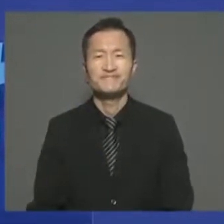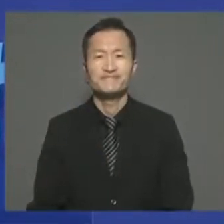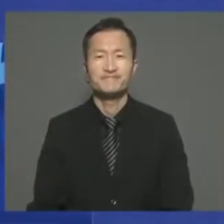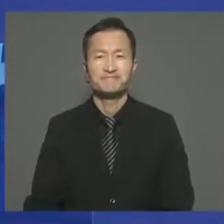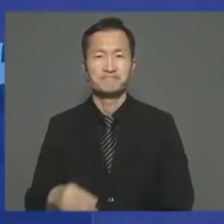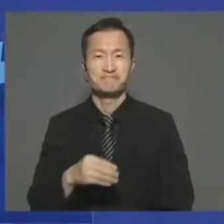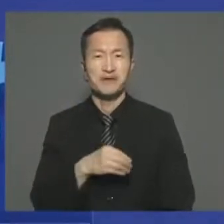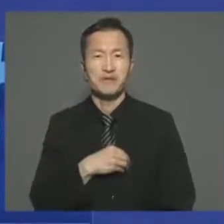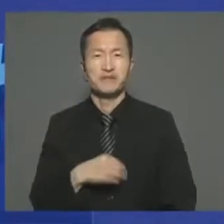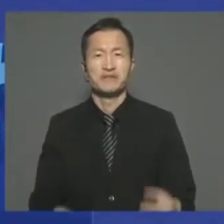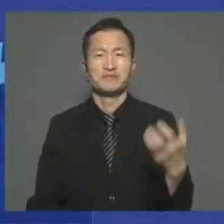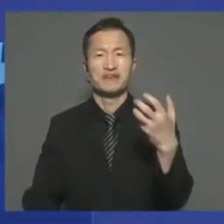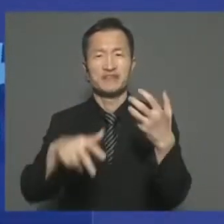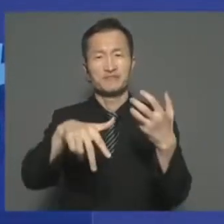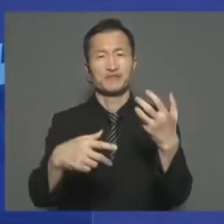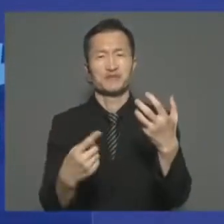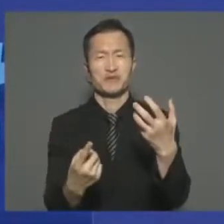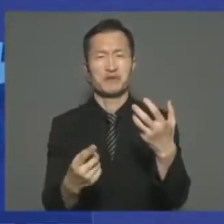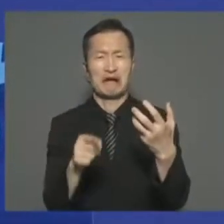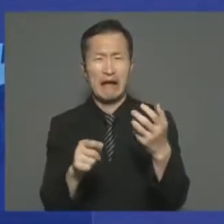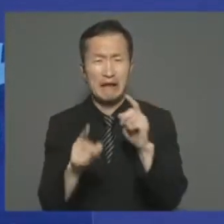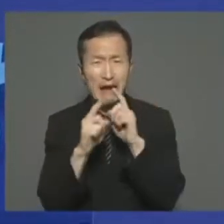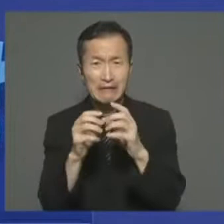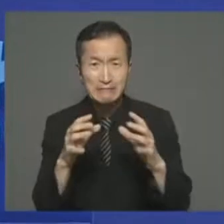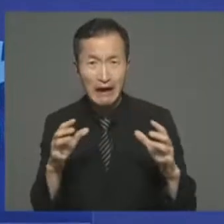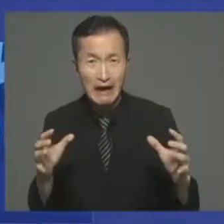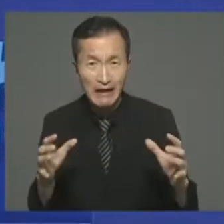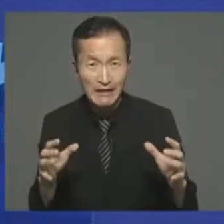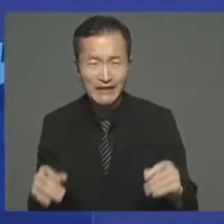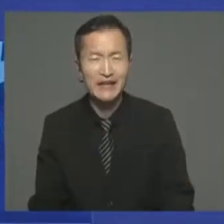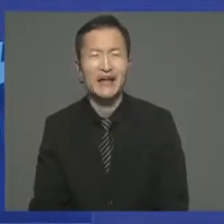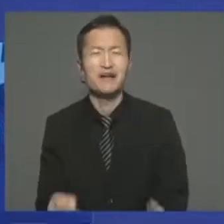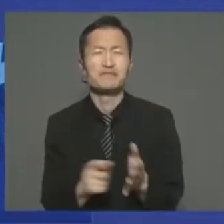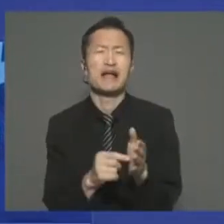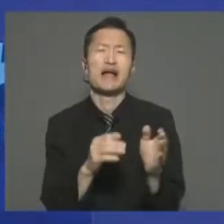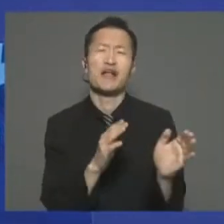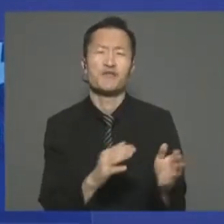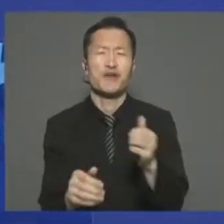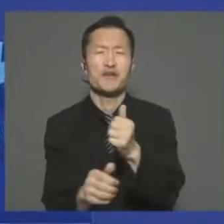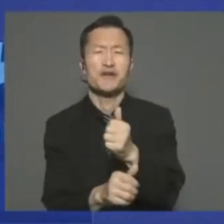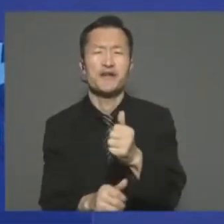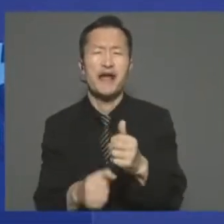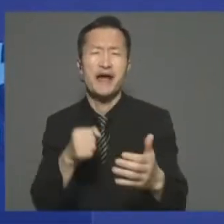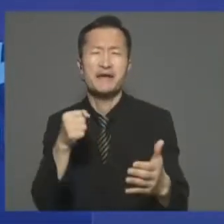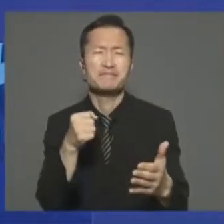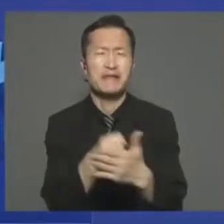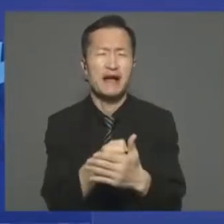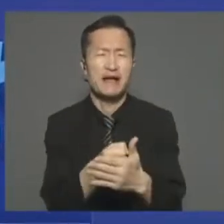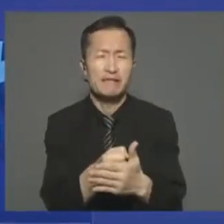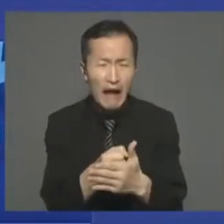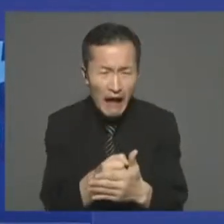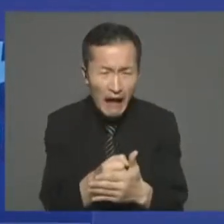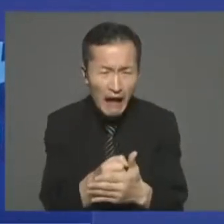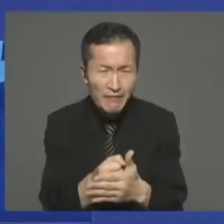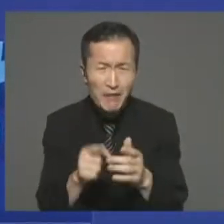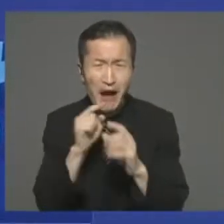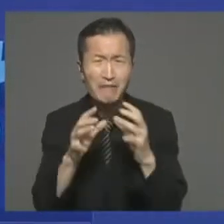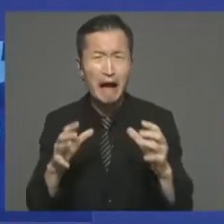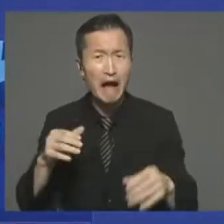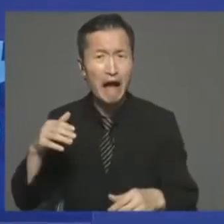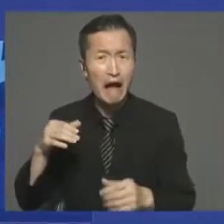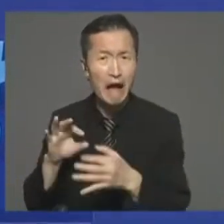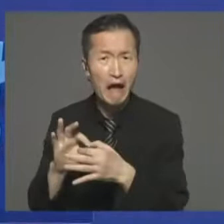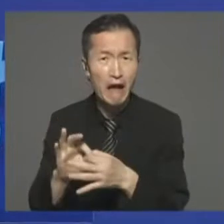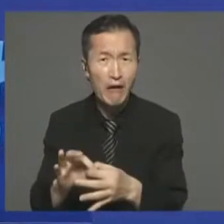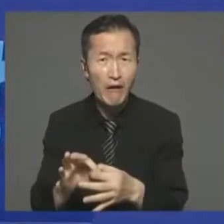당헌 80조 논란이 우리 비대위와 당무위원회 결정에도 불구하고 아직도 계속되고 있습니다.